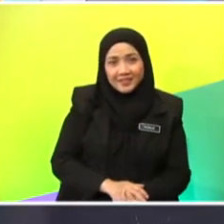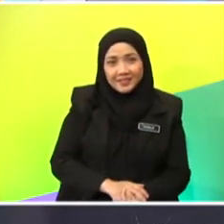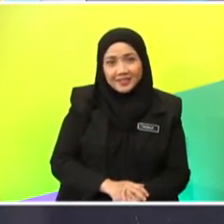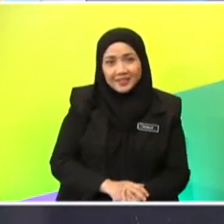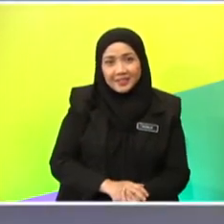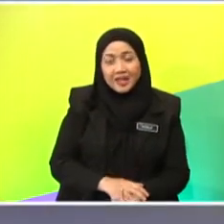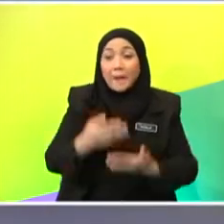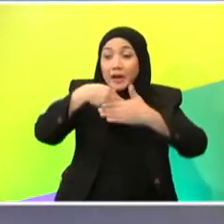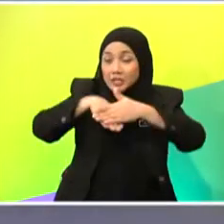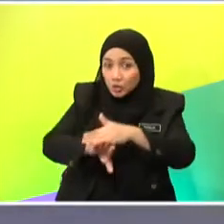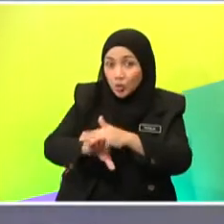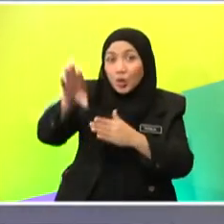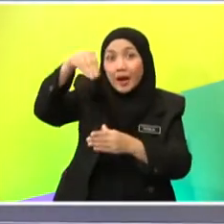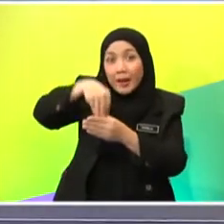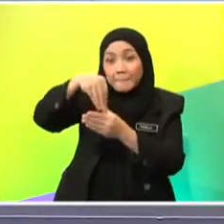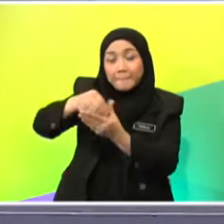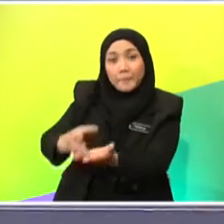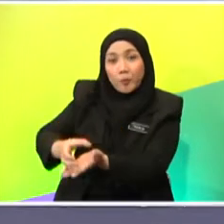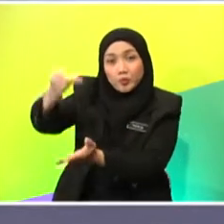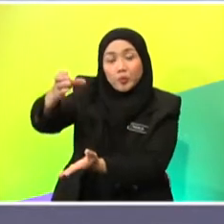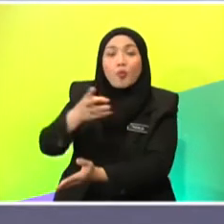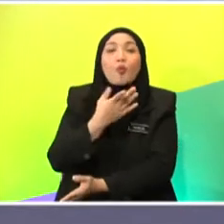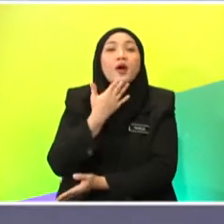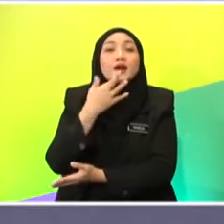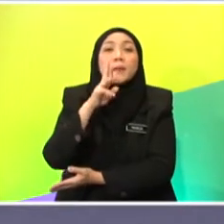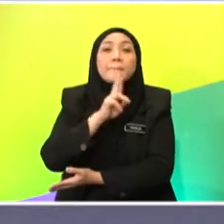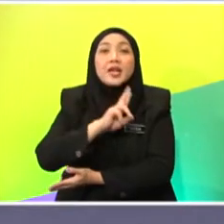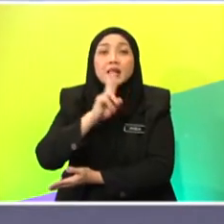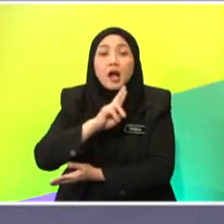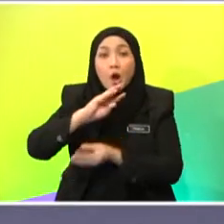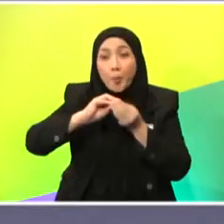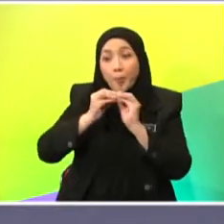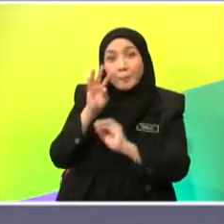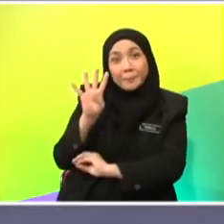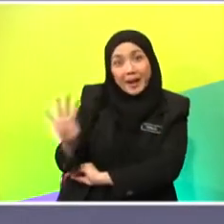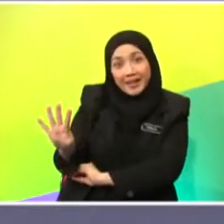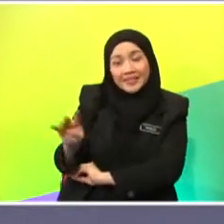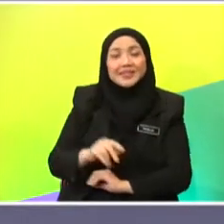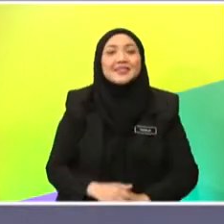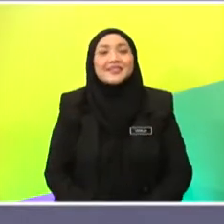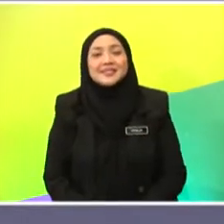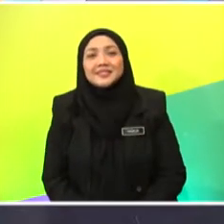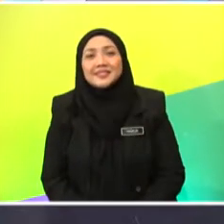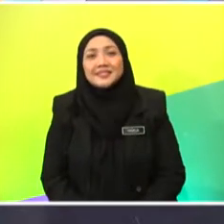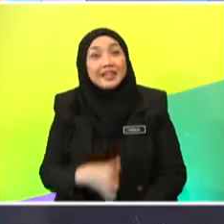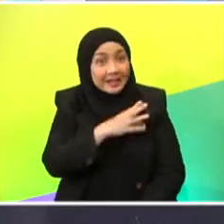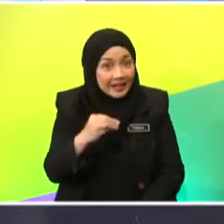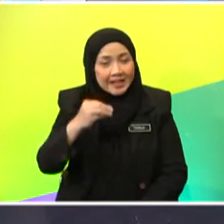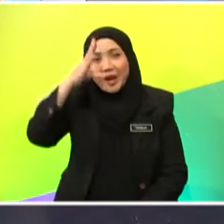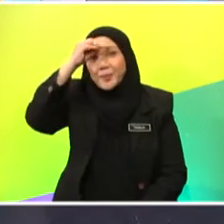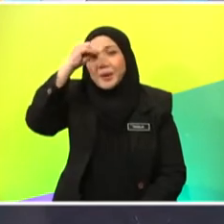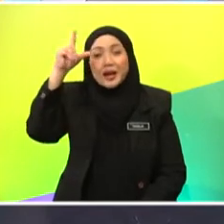chemira oke betul ke cego betul oke Mungkin ambil lagi Apalagi saya MB